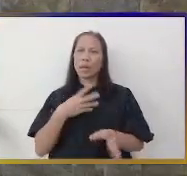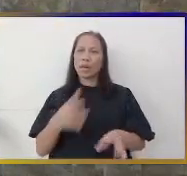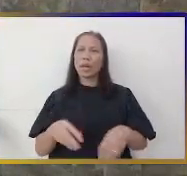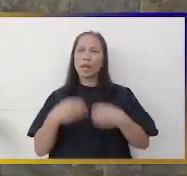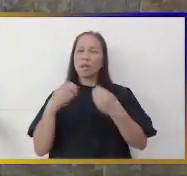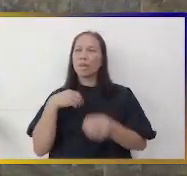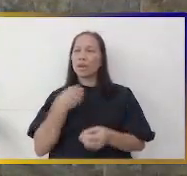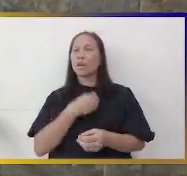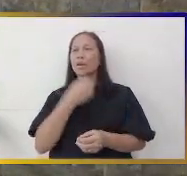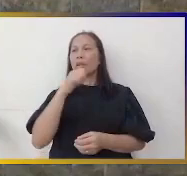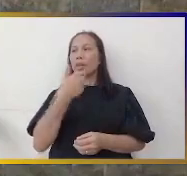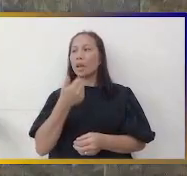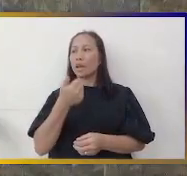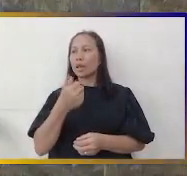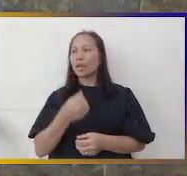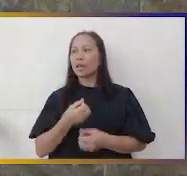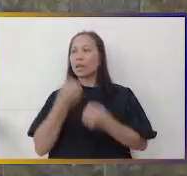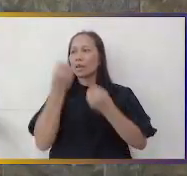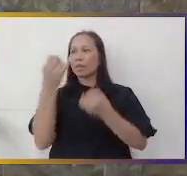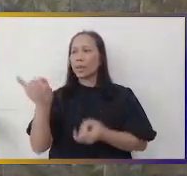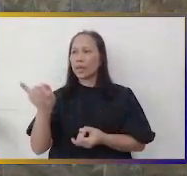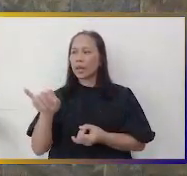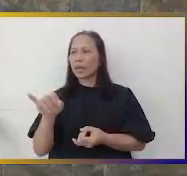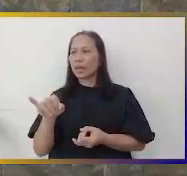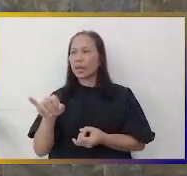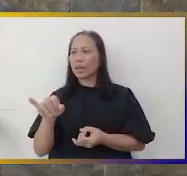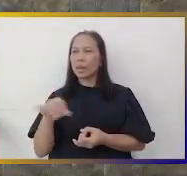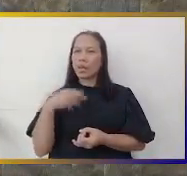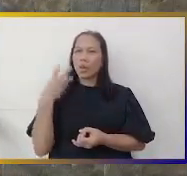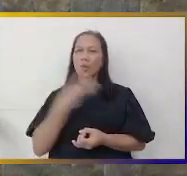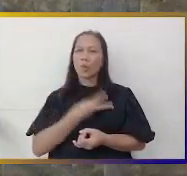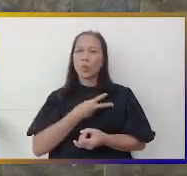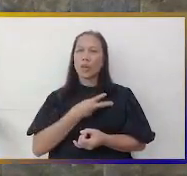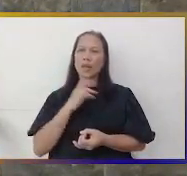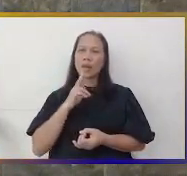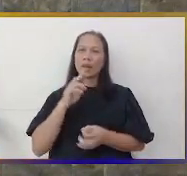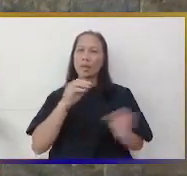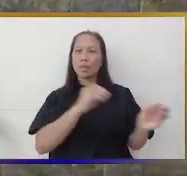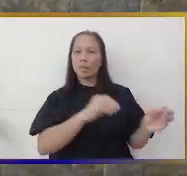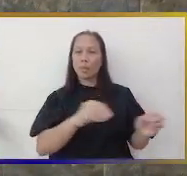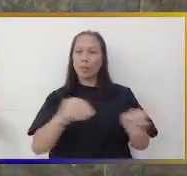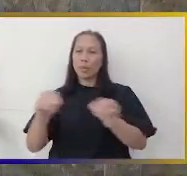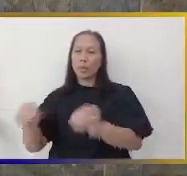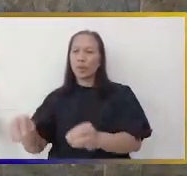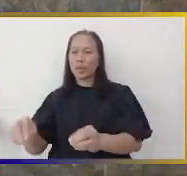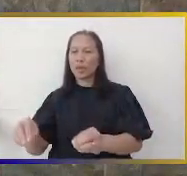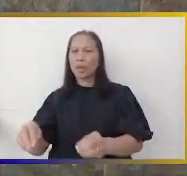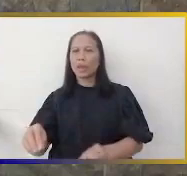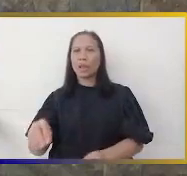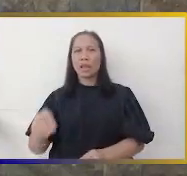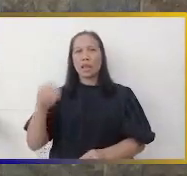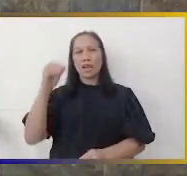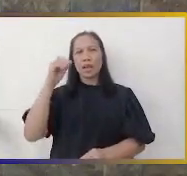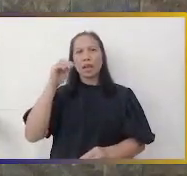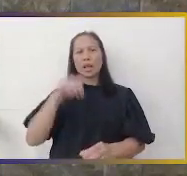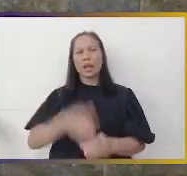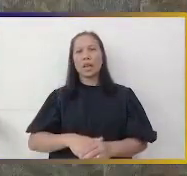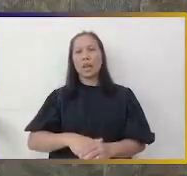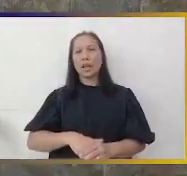offering when we Bring it to the storehouse we are putting it on an Eternal